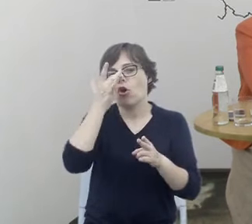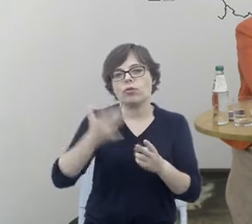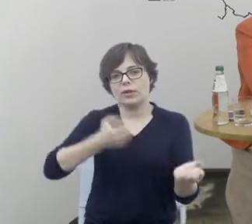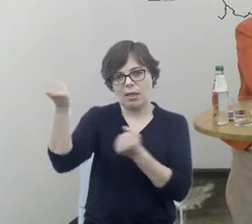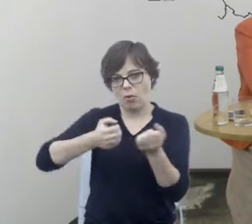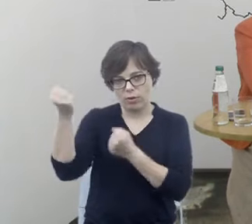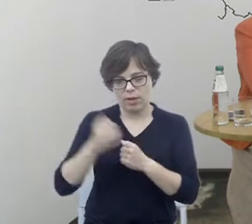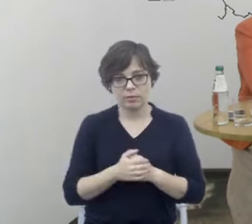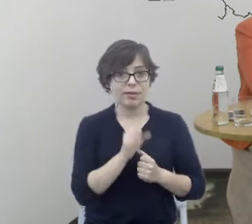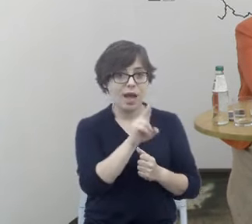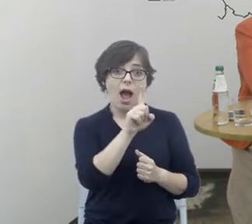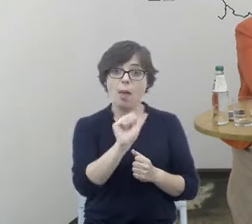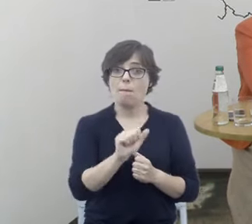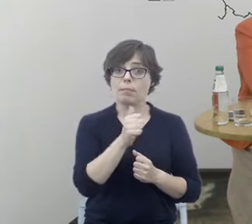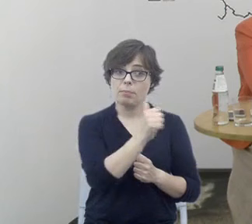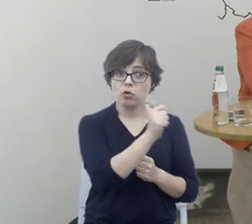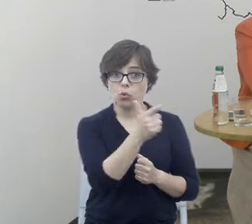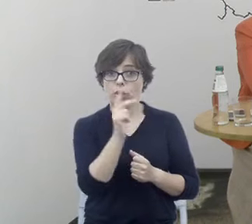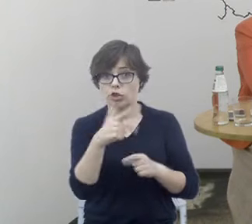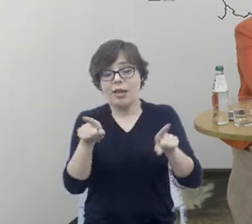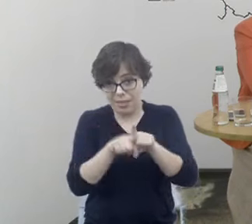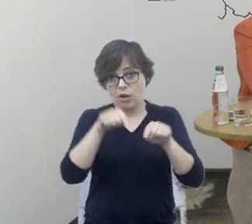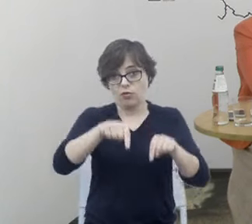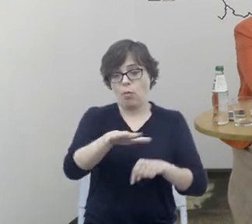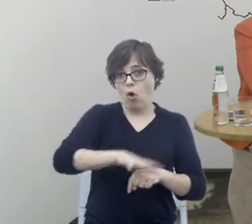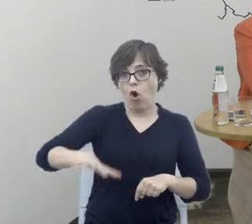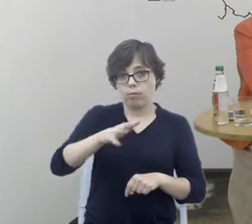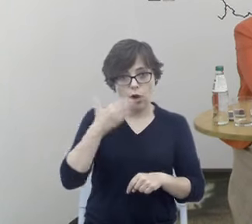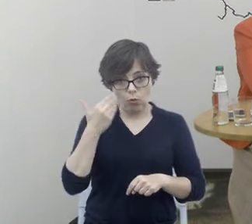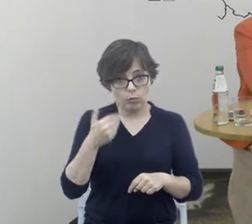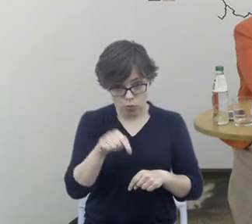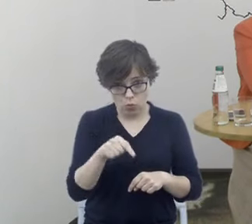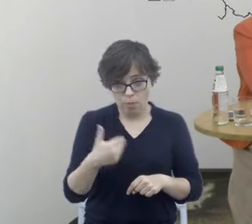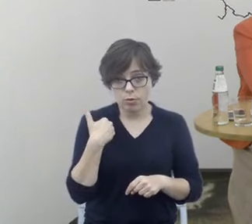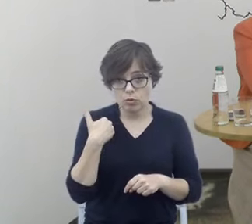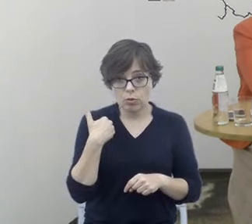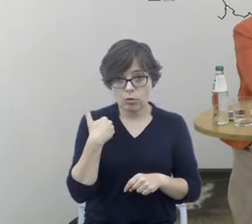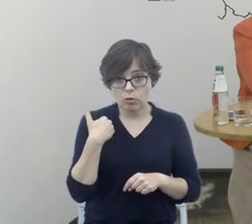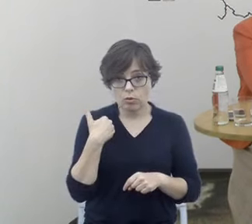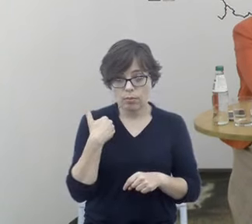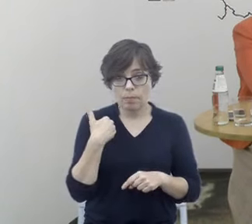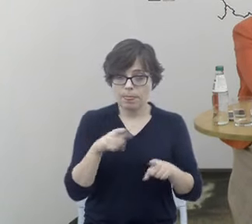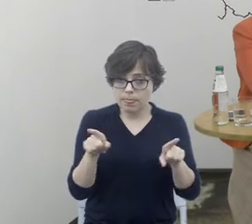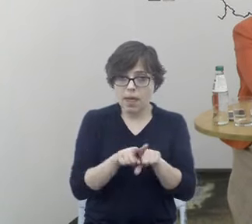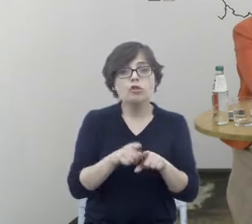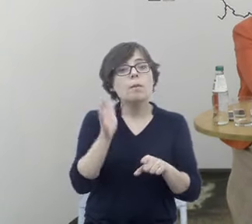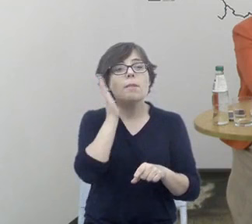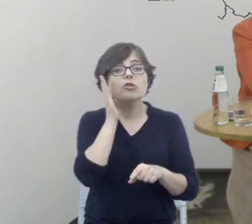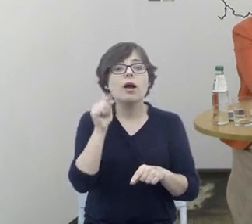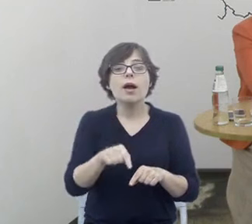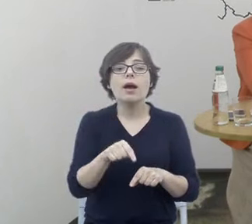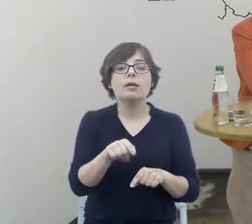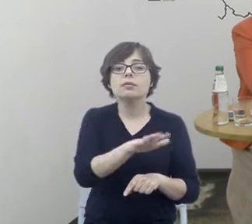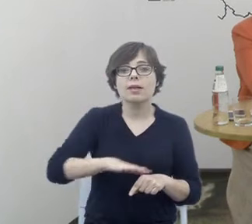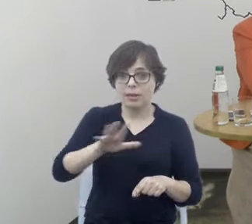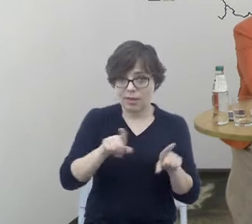też się przetoczyły przez ten obszar i Łomżyńskiego? Też dotknęły mieszkańców tamtych